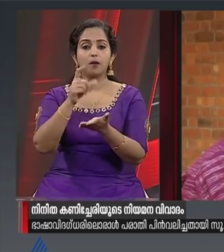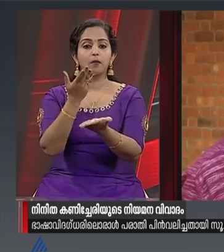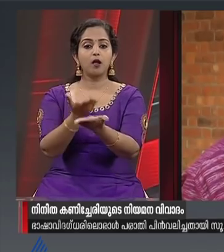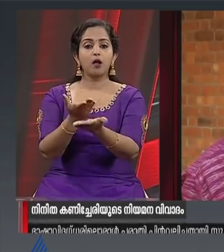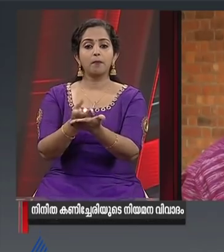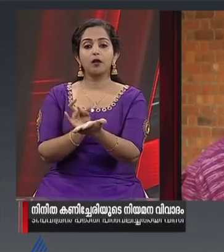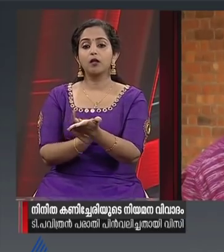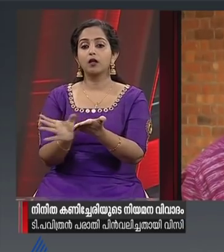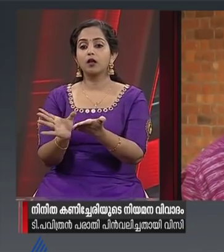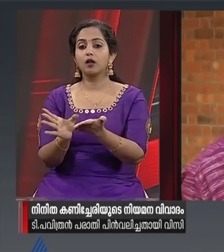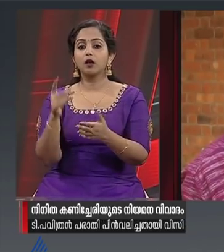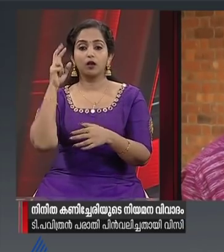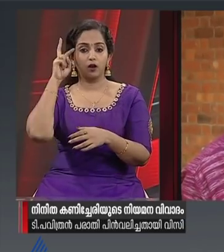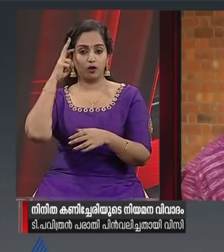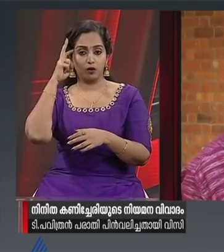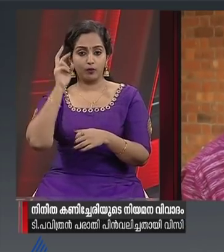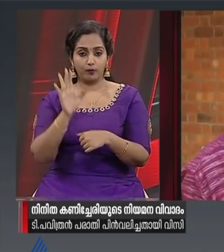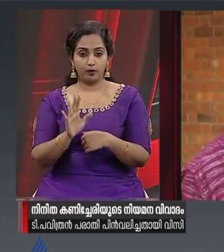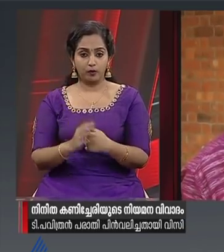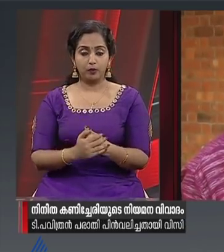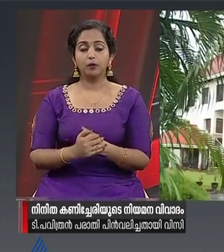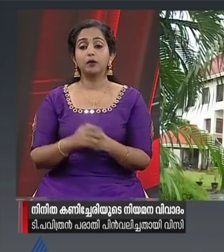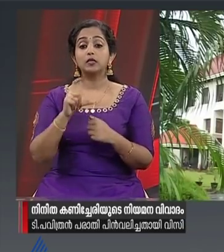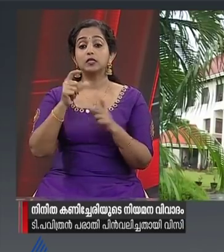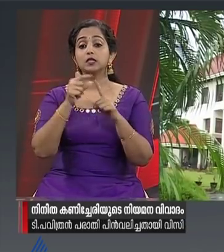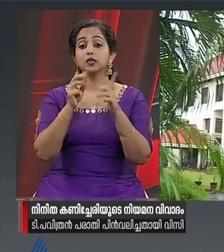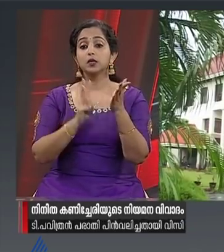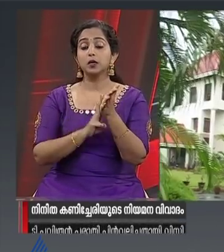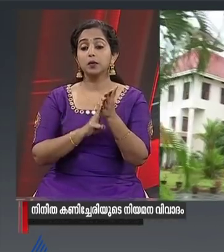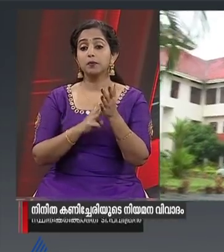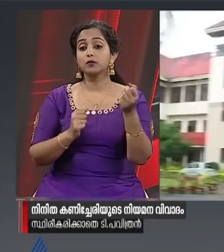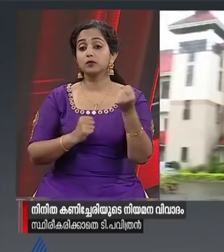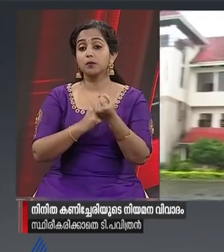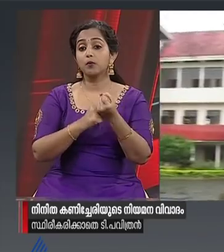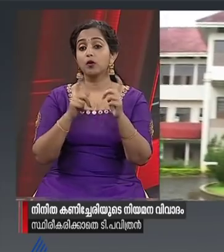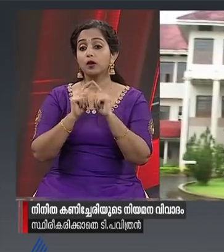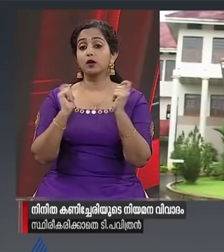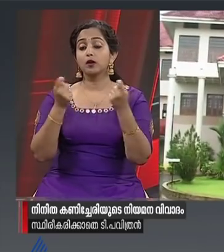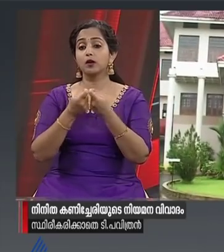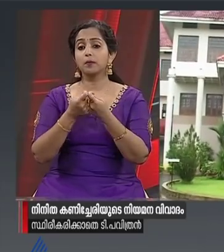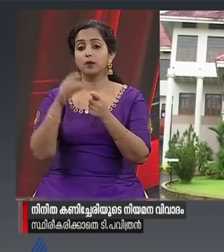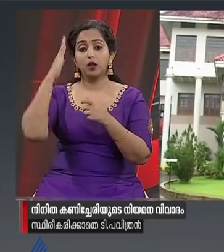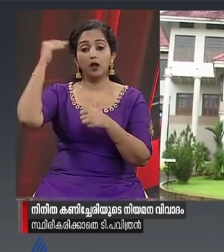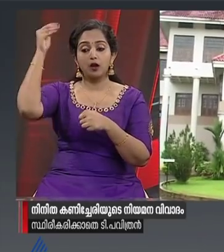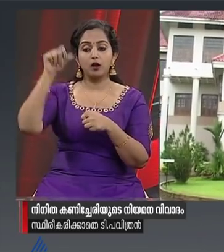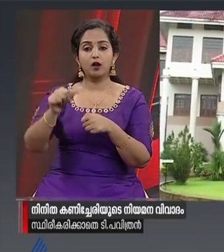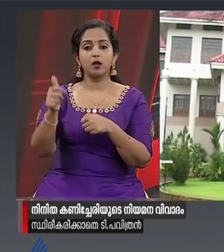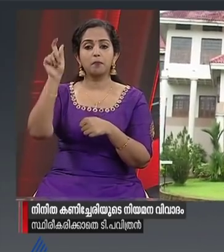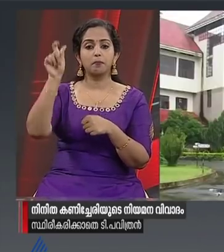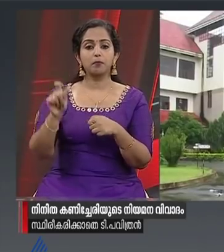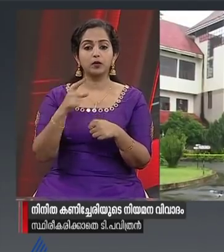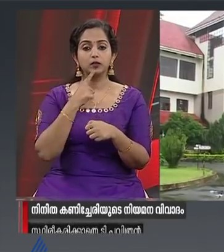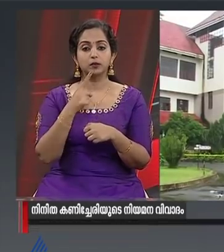സമ്മർദ്ദം ചെലുത്തിയെന്ന് എം ബി രാജേഷ് ആരോപിച്ച വ്യക്തി സിപിഎം അനുകൂല അധ്യാപക സംഘടനയുടെ മലപ്പുറം ജില്ലാ ഭാരവാഹിയാണെന്നും വ്യക്തമായി.